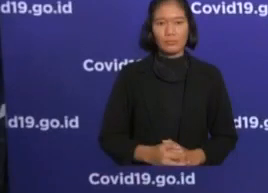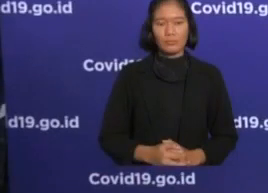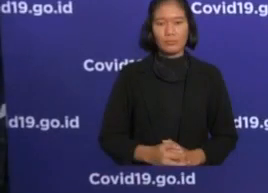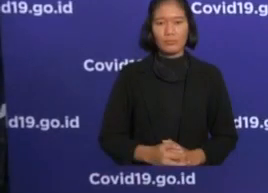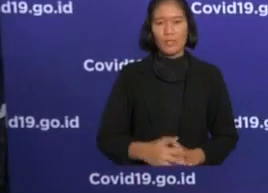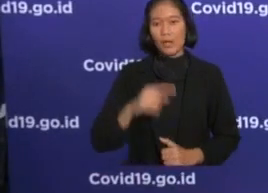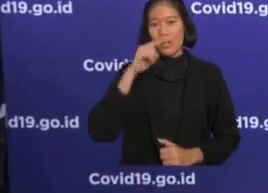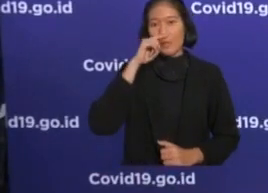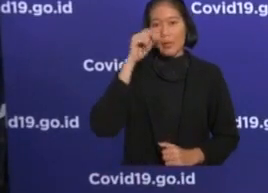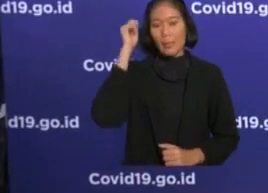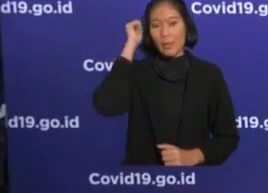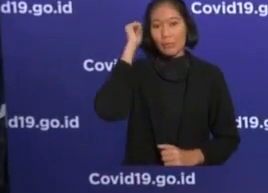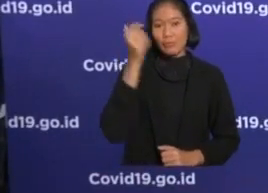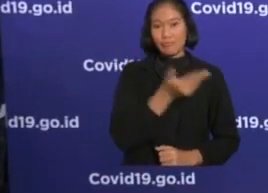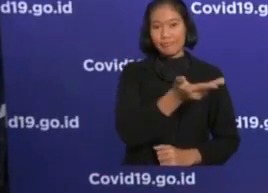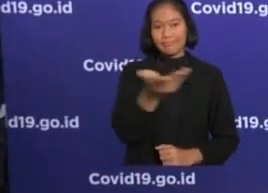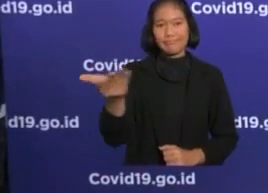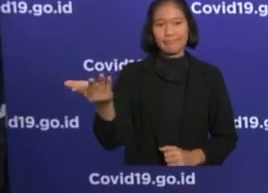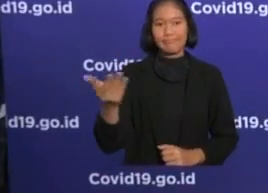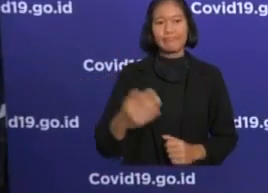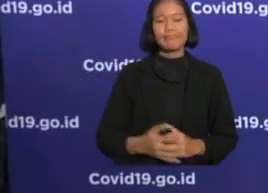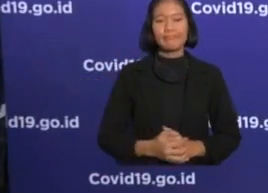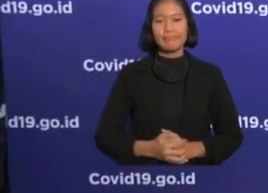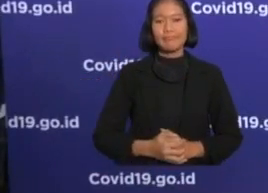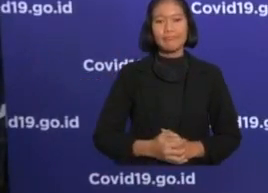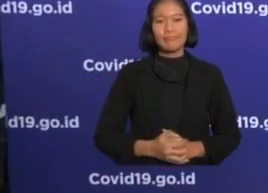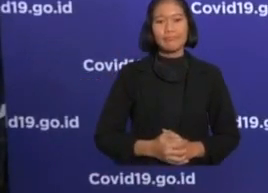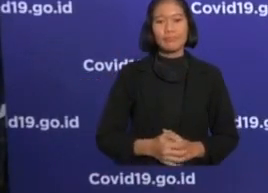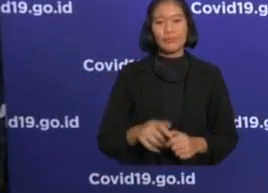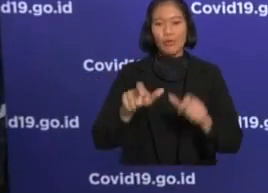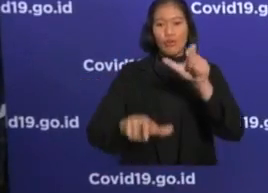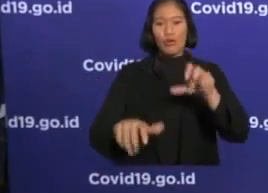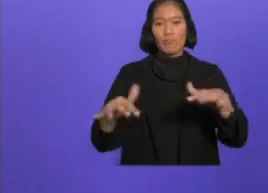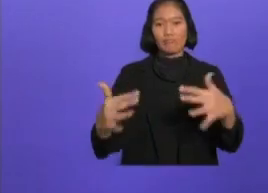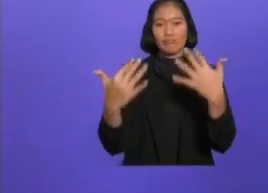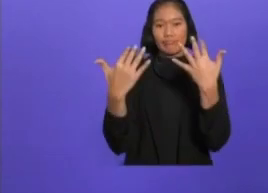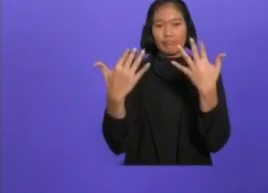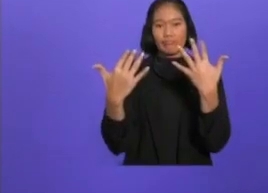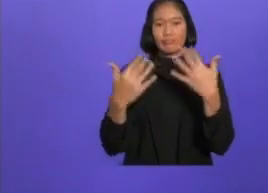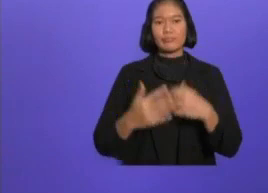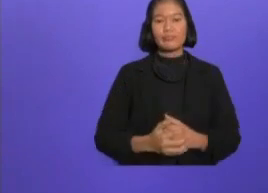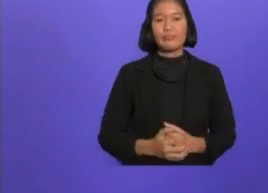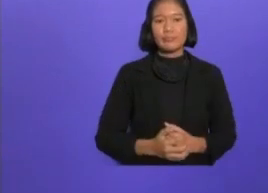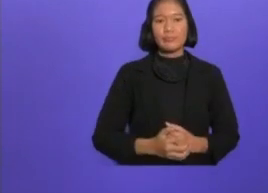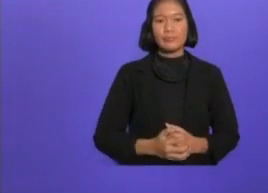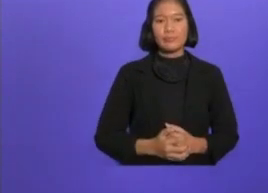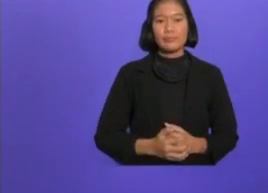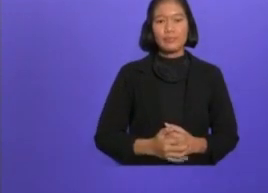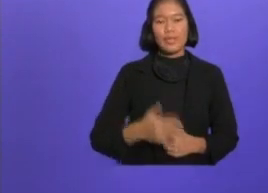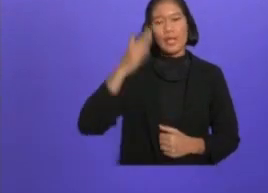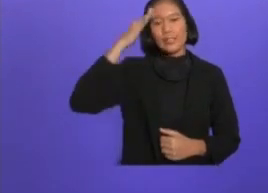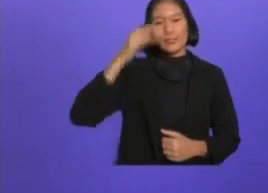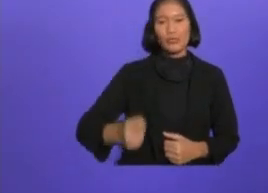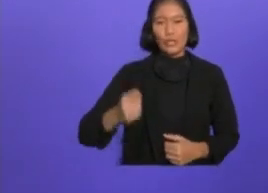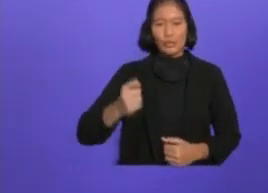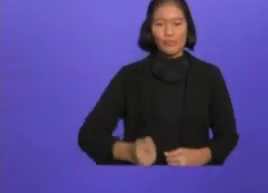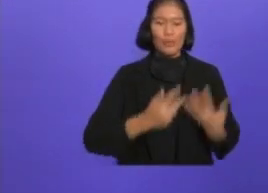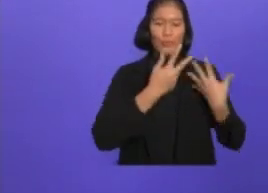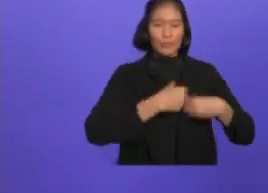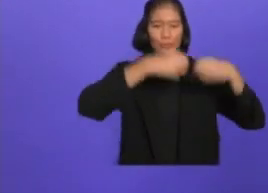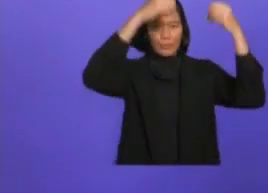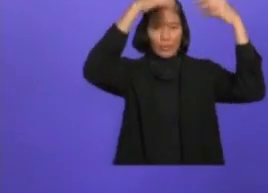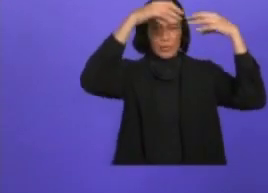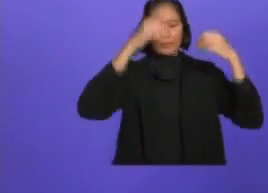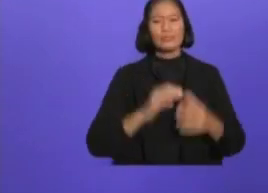bapak ibu saudara sebangsa dan setanah air para pemirsa dan pendengar dimanapun anda berada Assalamualaikum warahmatullahi